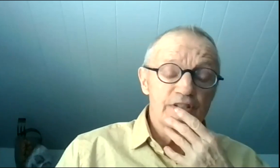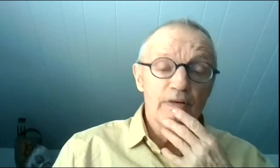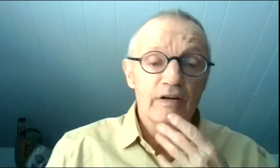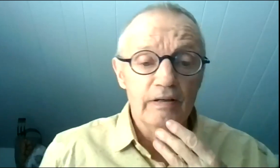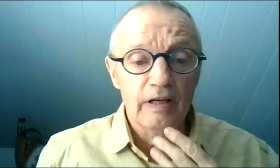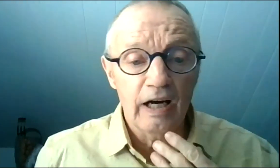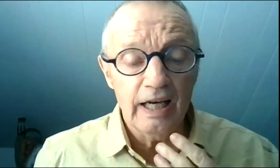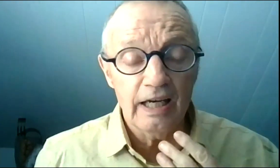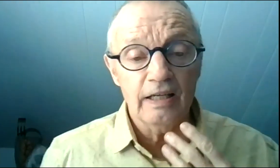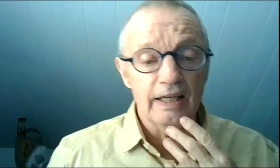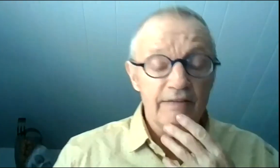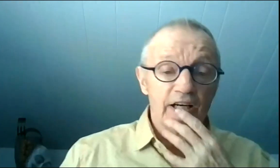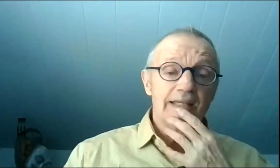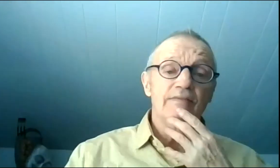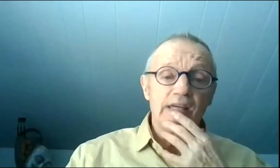Mme Lefils m'a